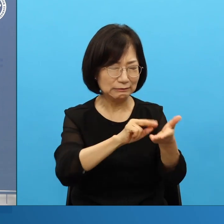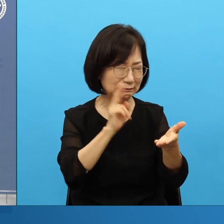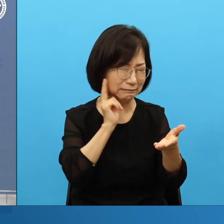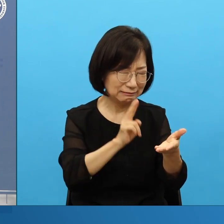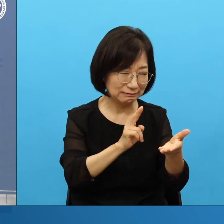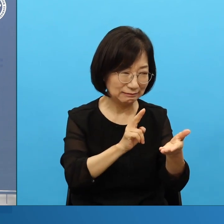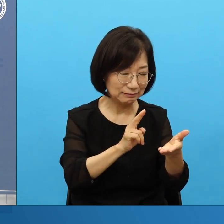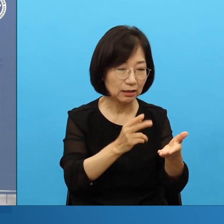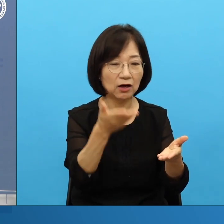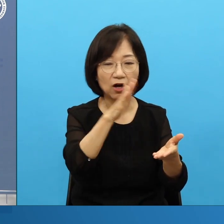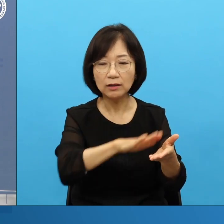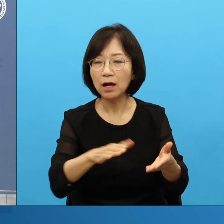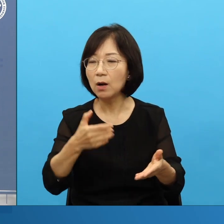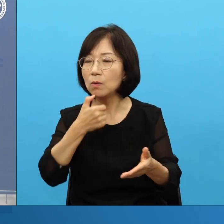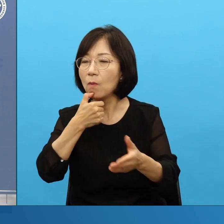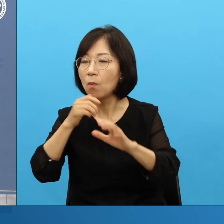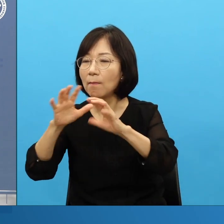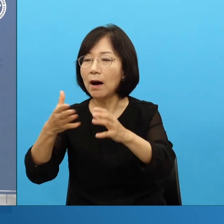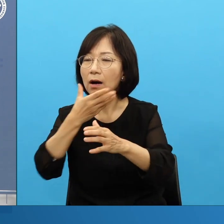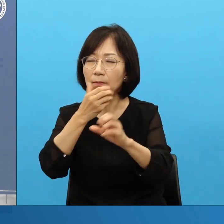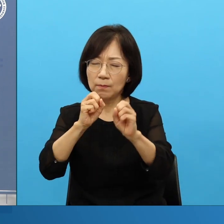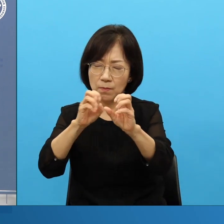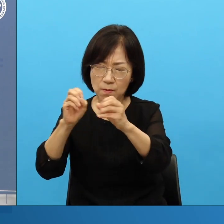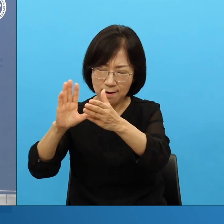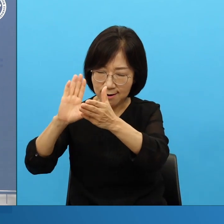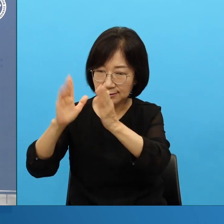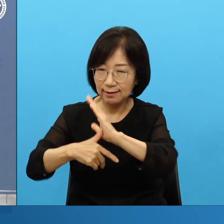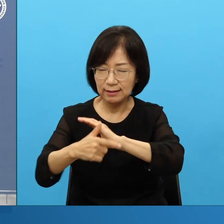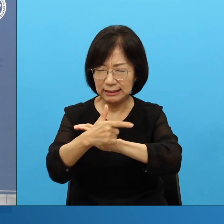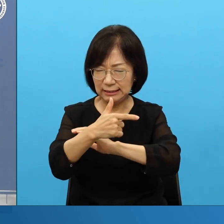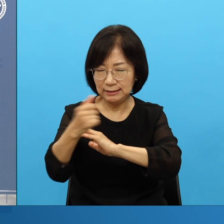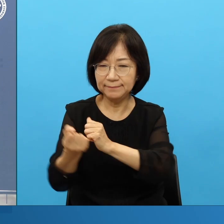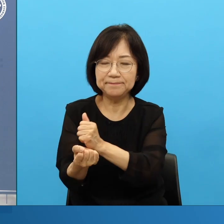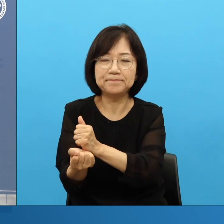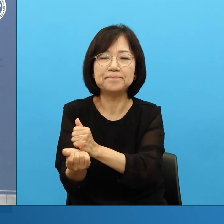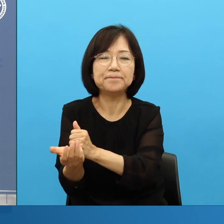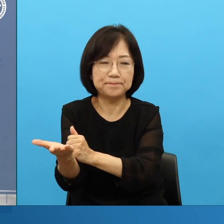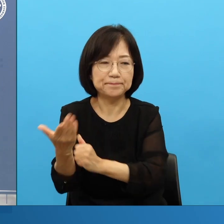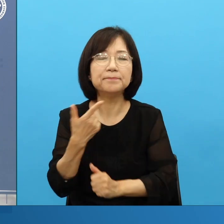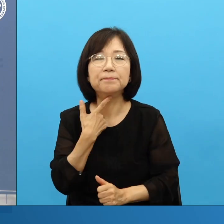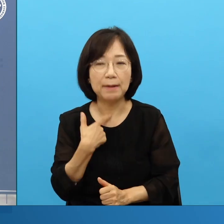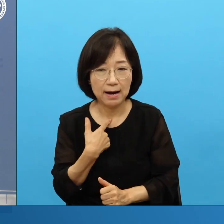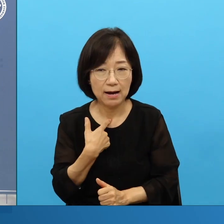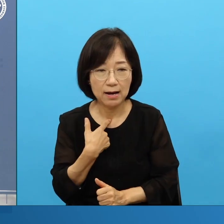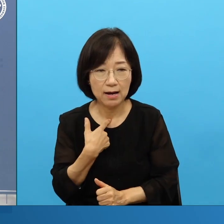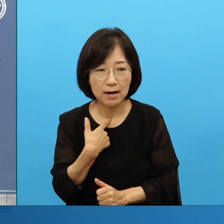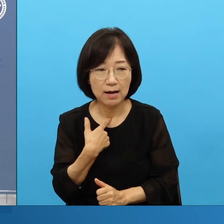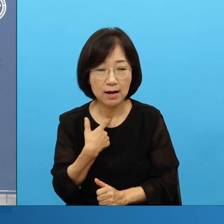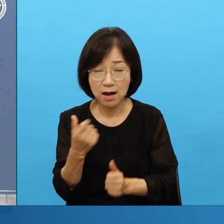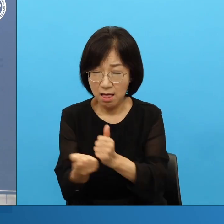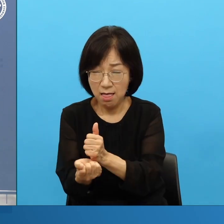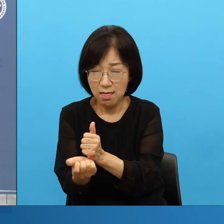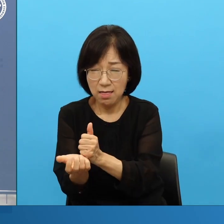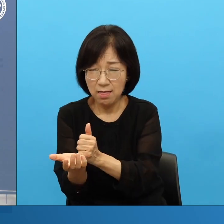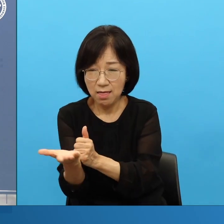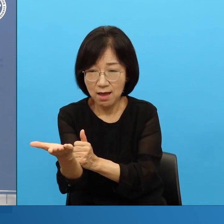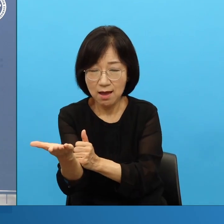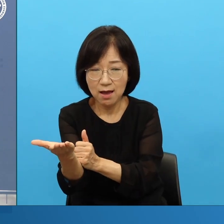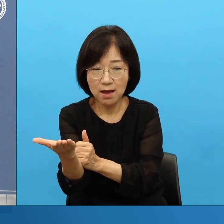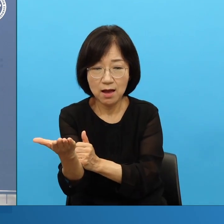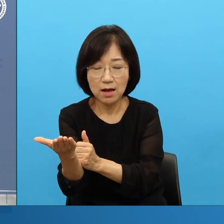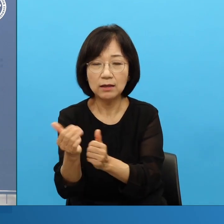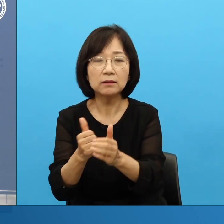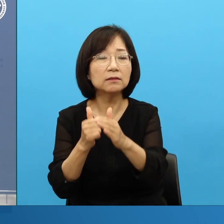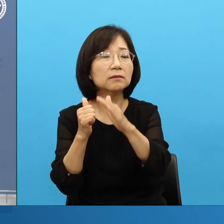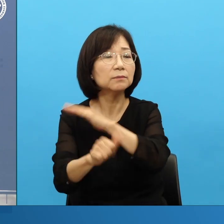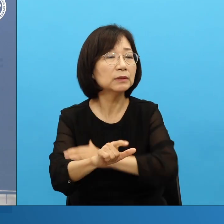with the greatest numbers of problems, but it was a church that really changed Rome. 거기에 주역이 브리스가라는 사람. And the main figure of this church in 고린도